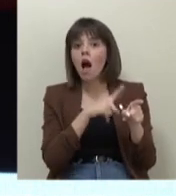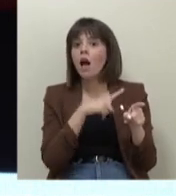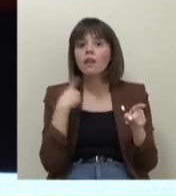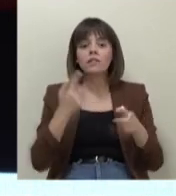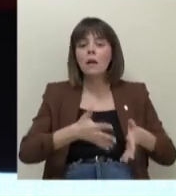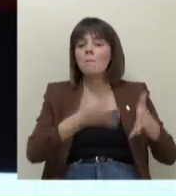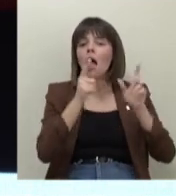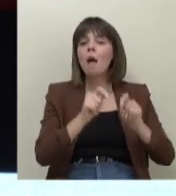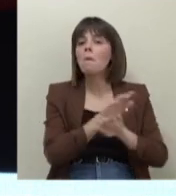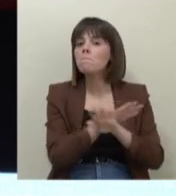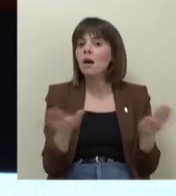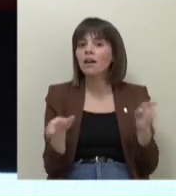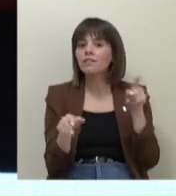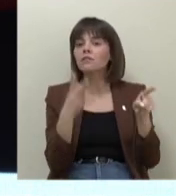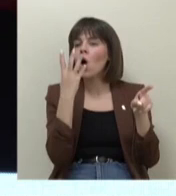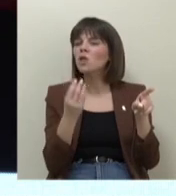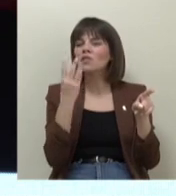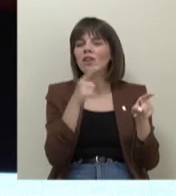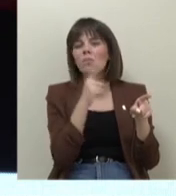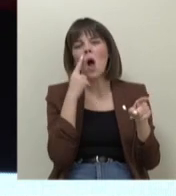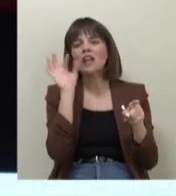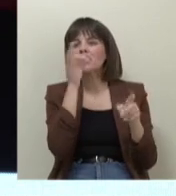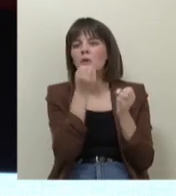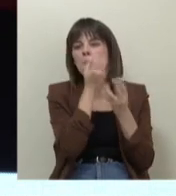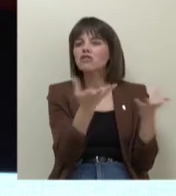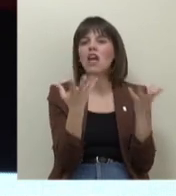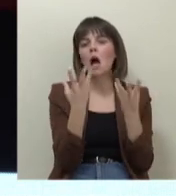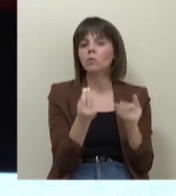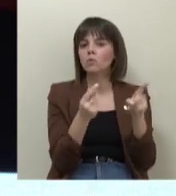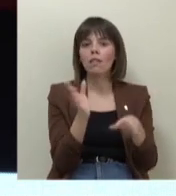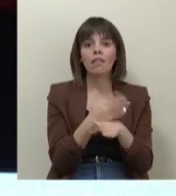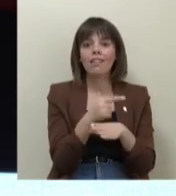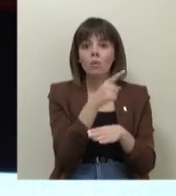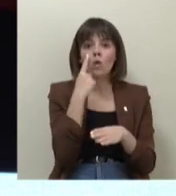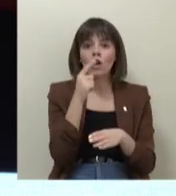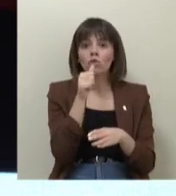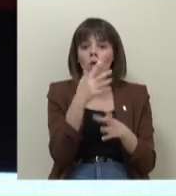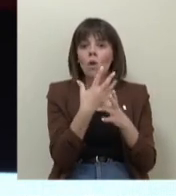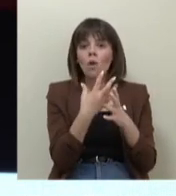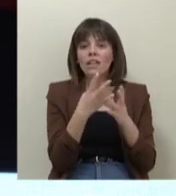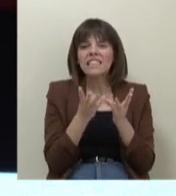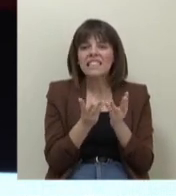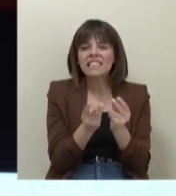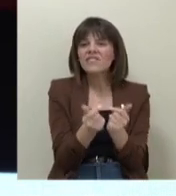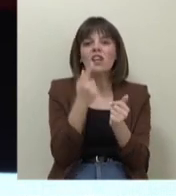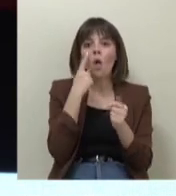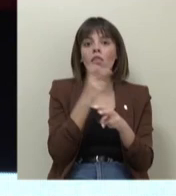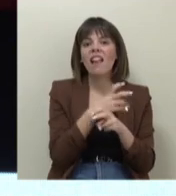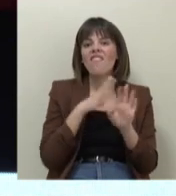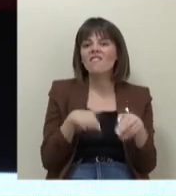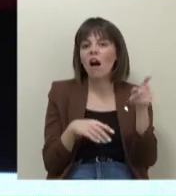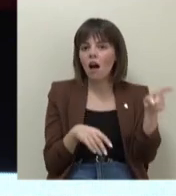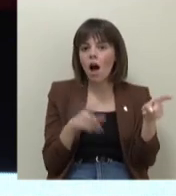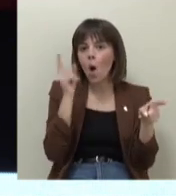asla bina yapamazsınız. Olsa olsa burası yeşil alan olur. Çünkü burada sıvılaşma tehlikesi var.